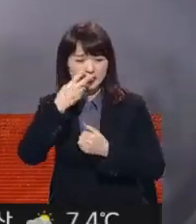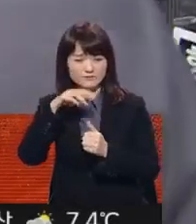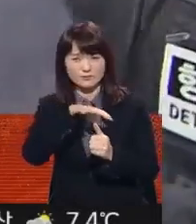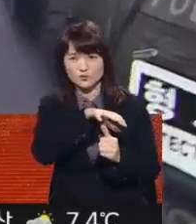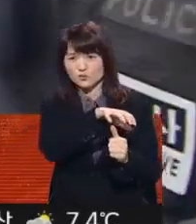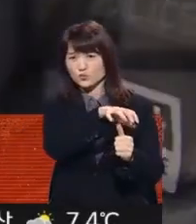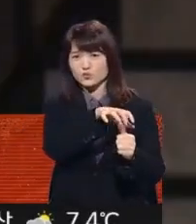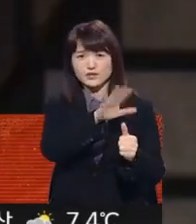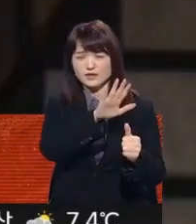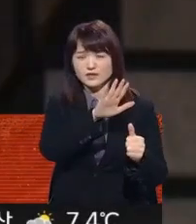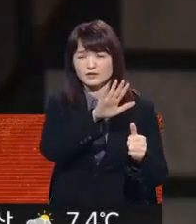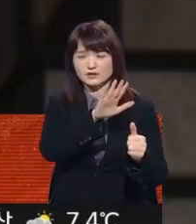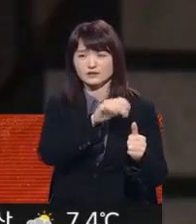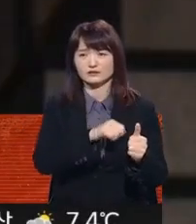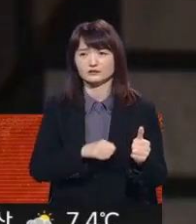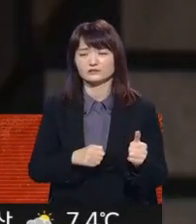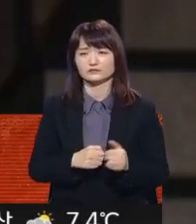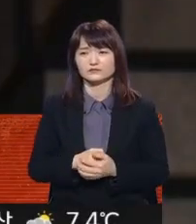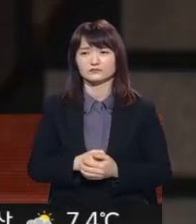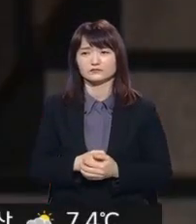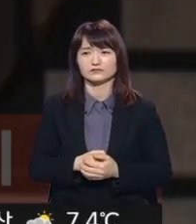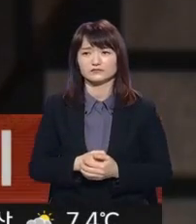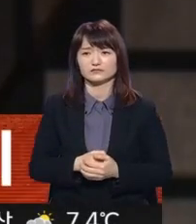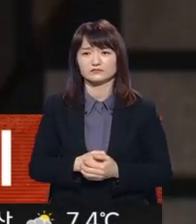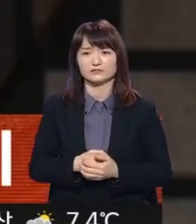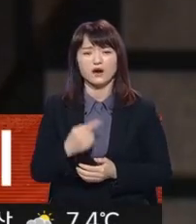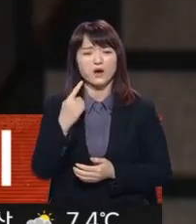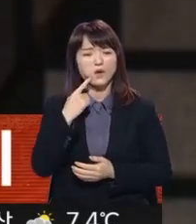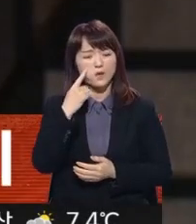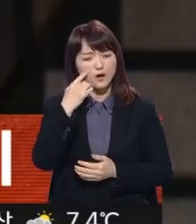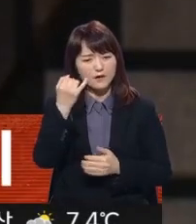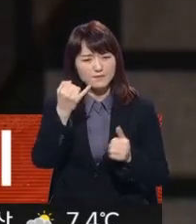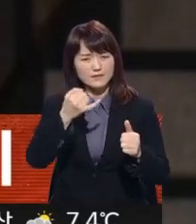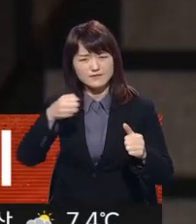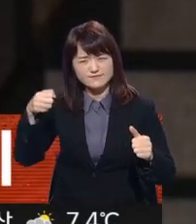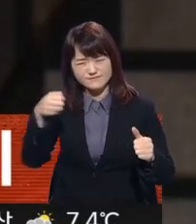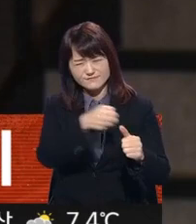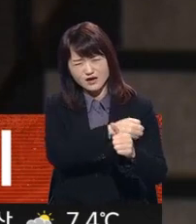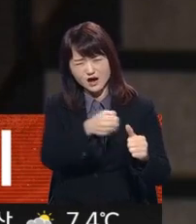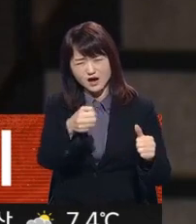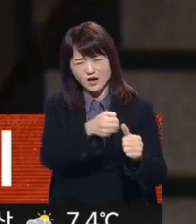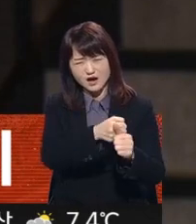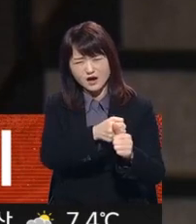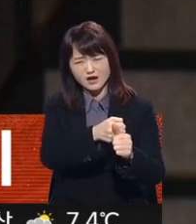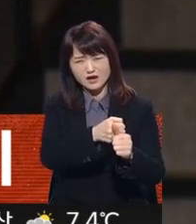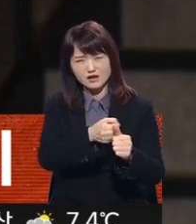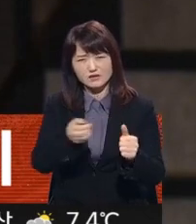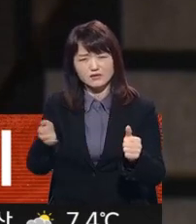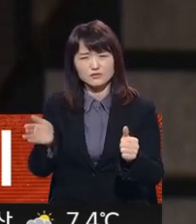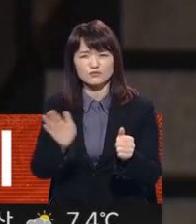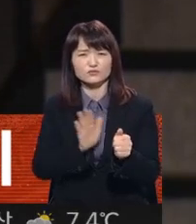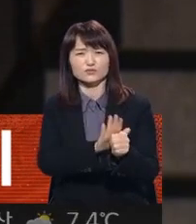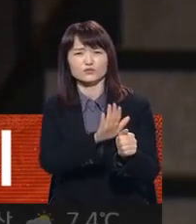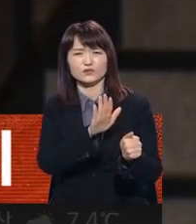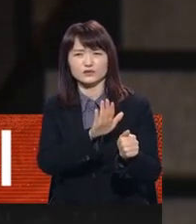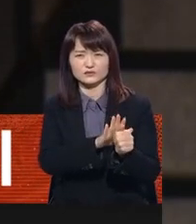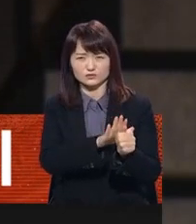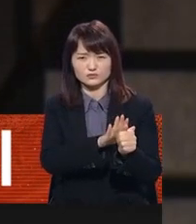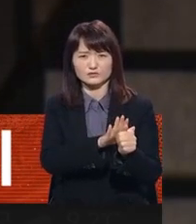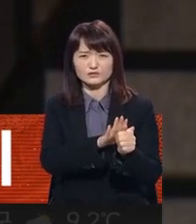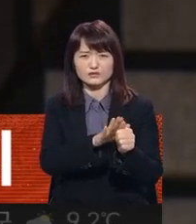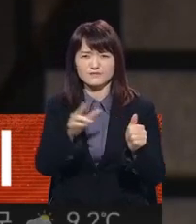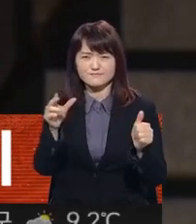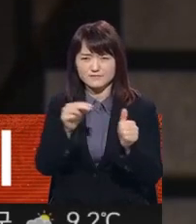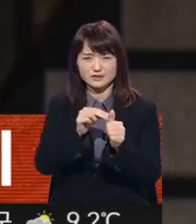않고 오히려 옆에서 좀 같이 거드는 그런 그 형태를 보면서 상당히 배신감을 느꼈을 가능성이